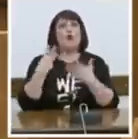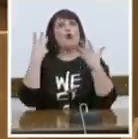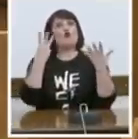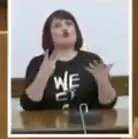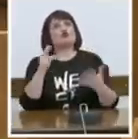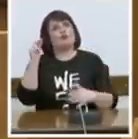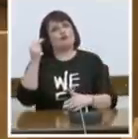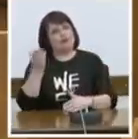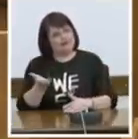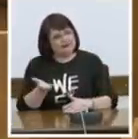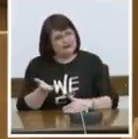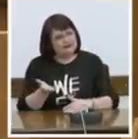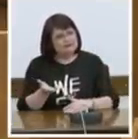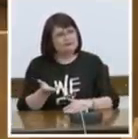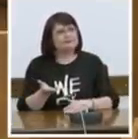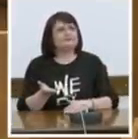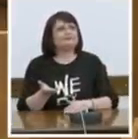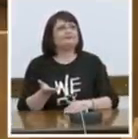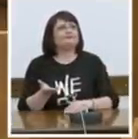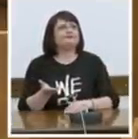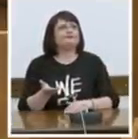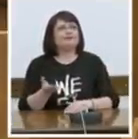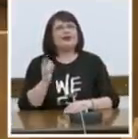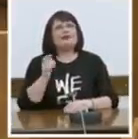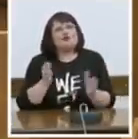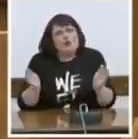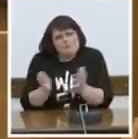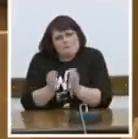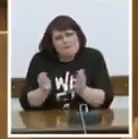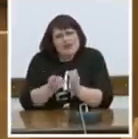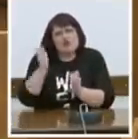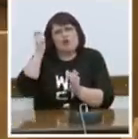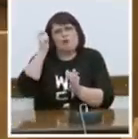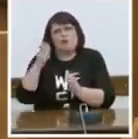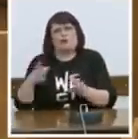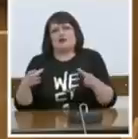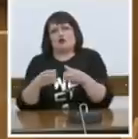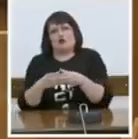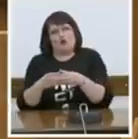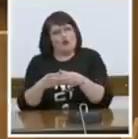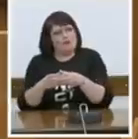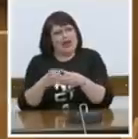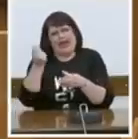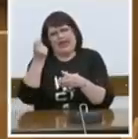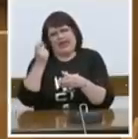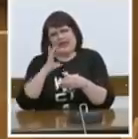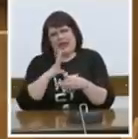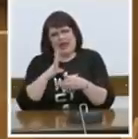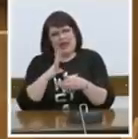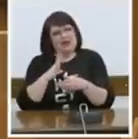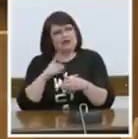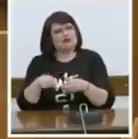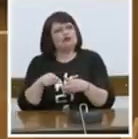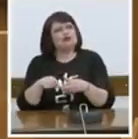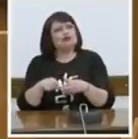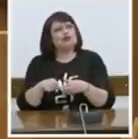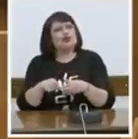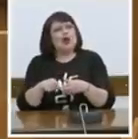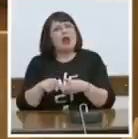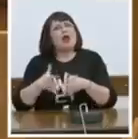βουλευτές, η μικρότερη κοινοβουλευτική ομάδα, αλλά διόλου η έσχατη